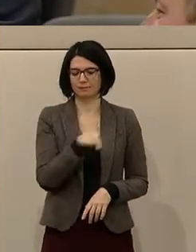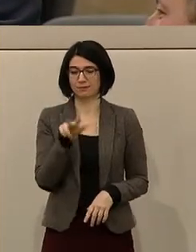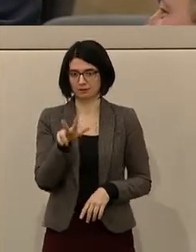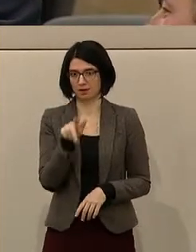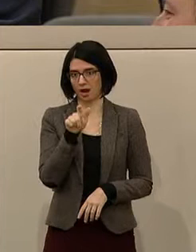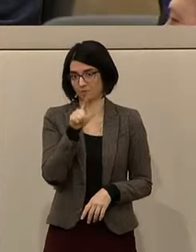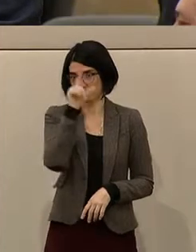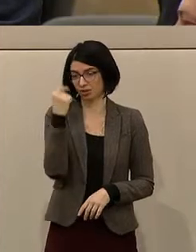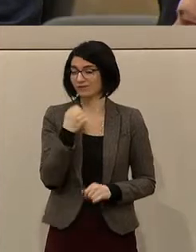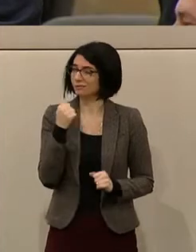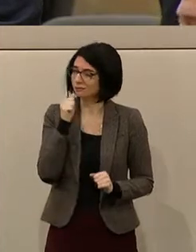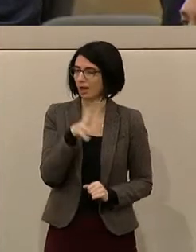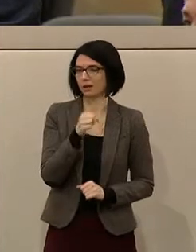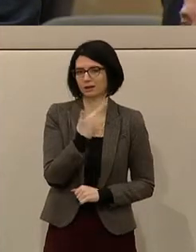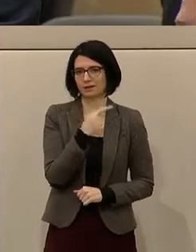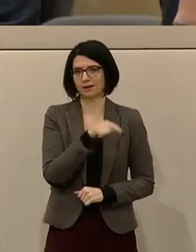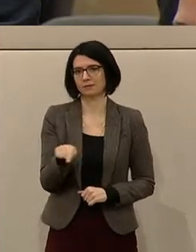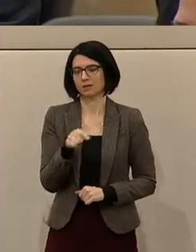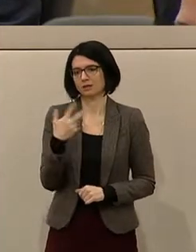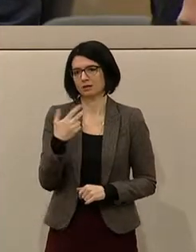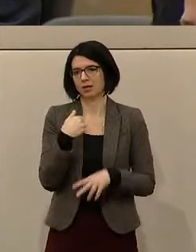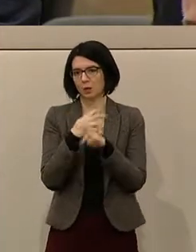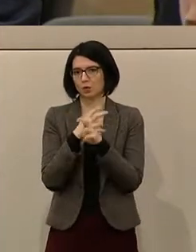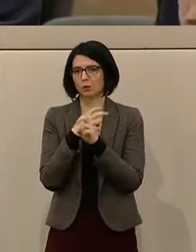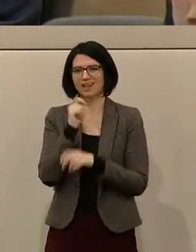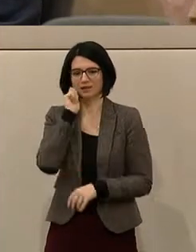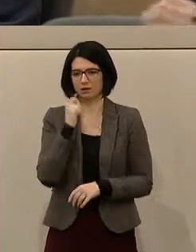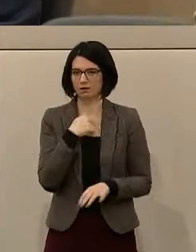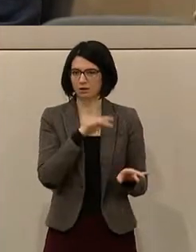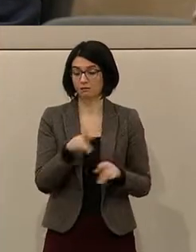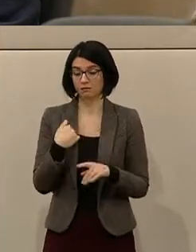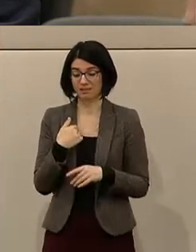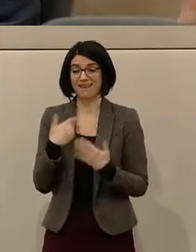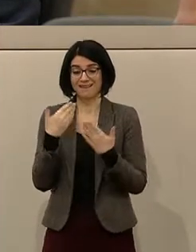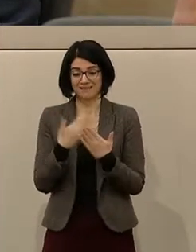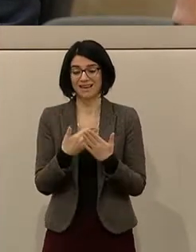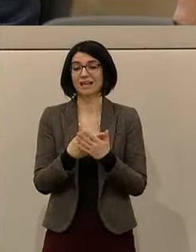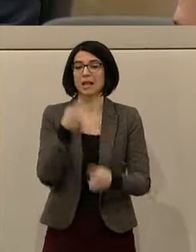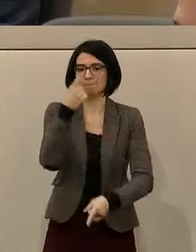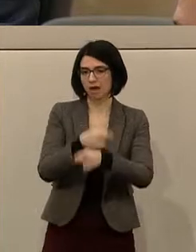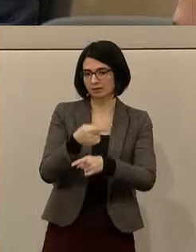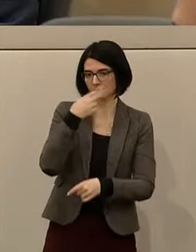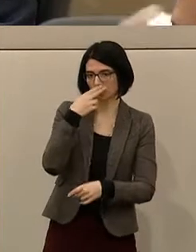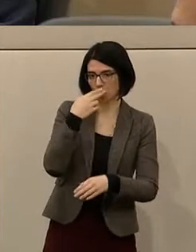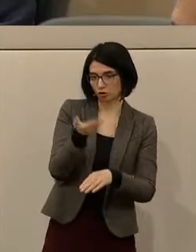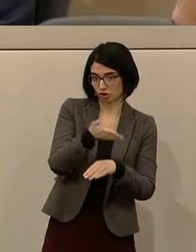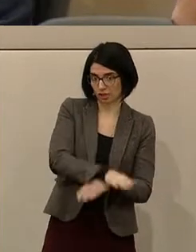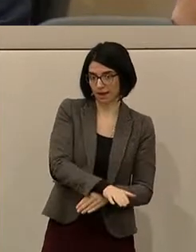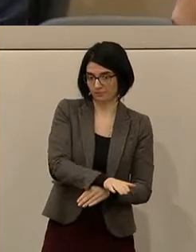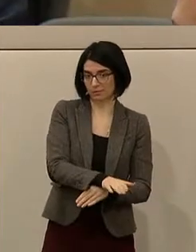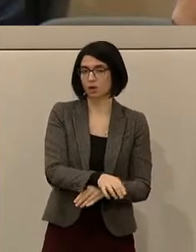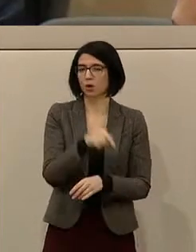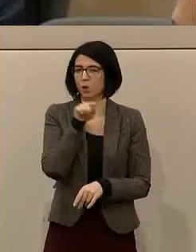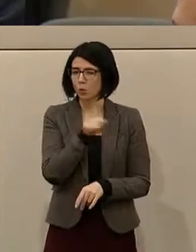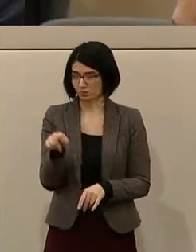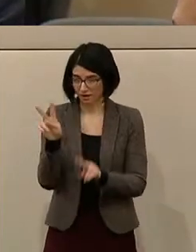in Österreich, täglich 2 bis 3 Österreicherinnen, Österreicher an den Folgen von Passivrauch sterben? Und sind